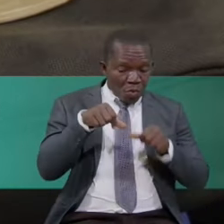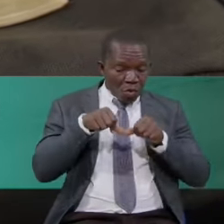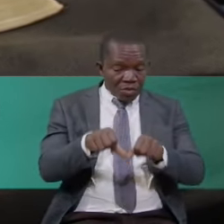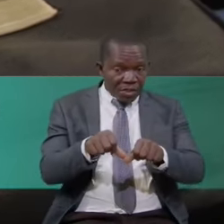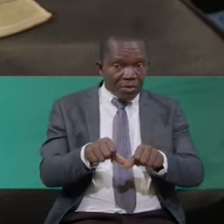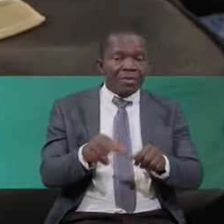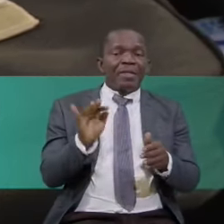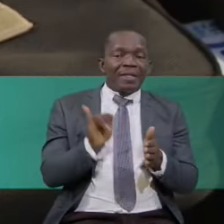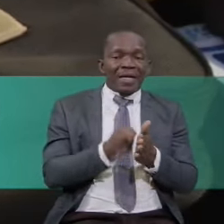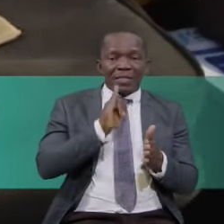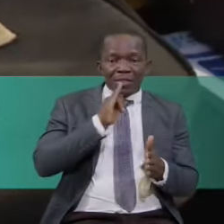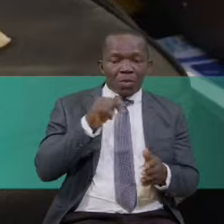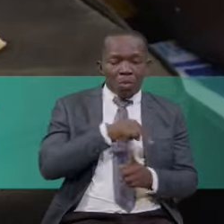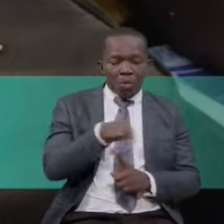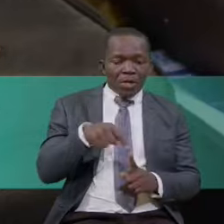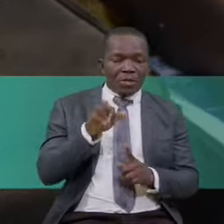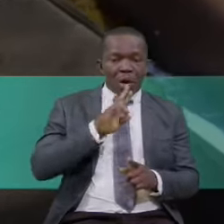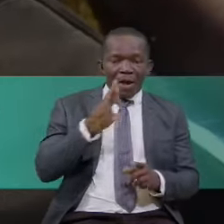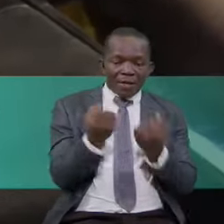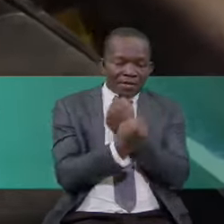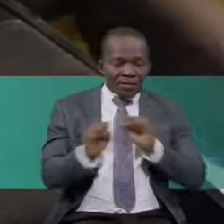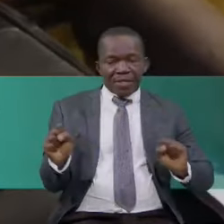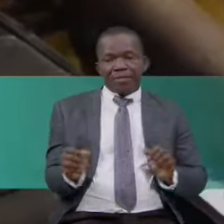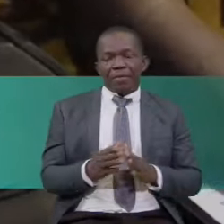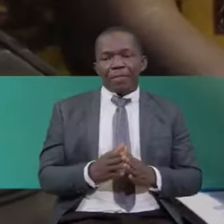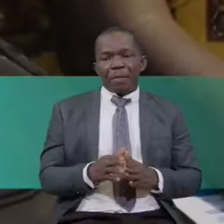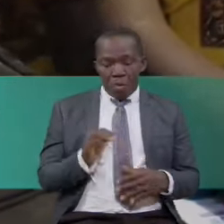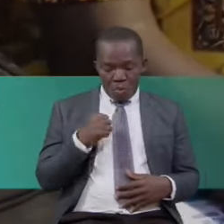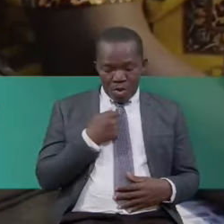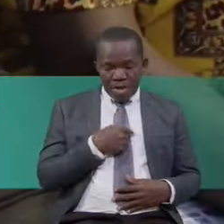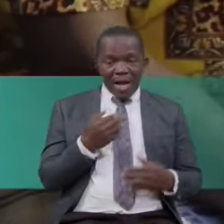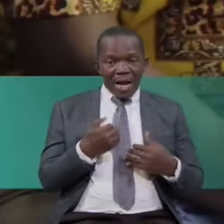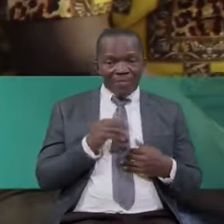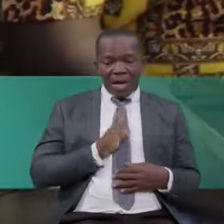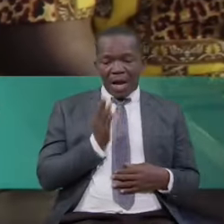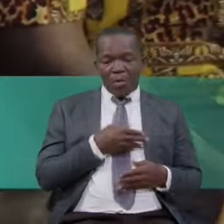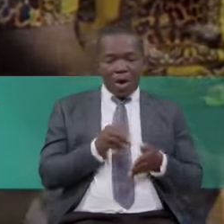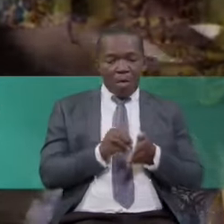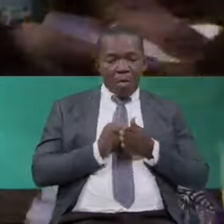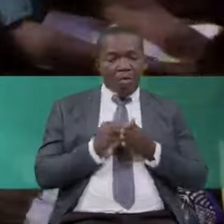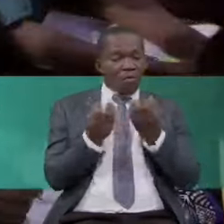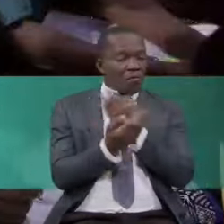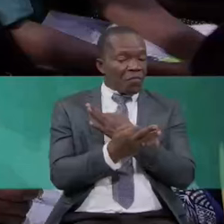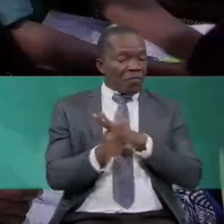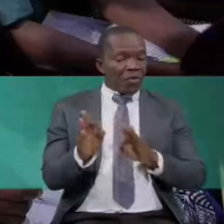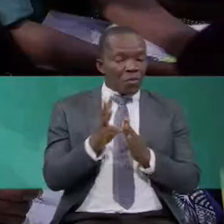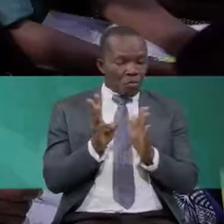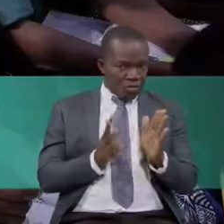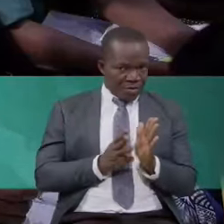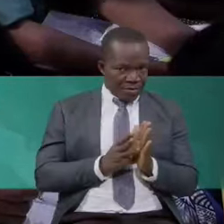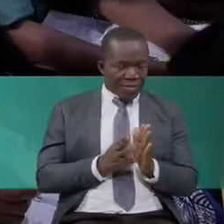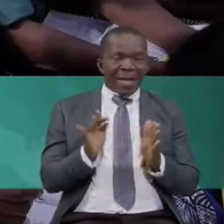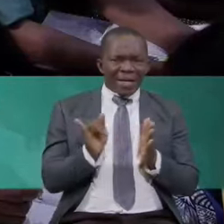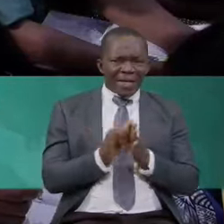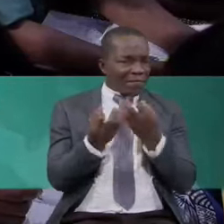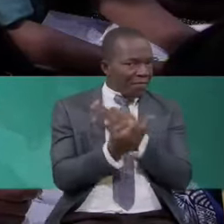toujours mais nous avons notre libre choix et ce libre choix libre